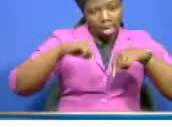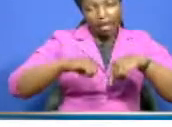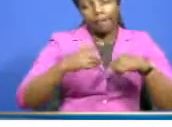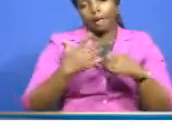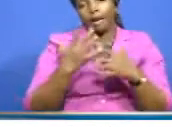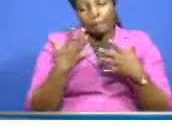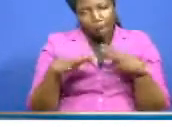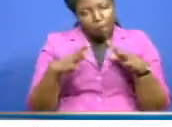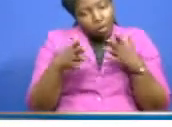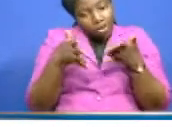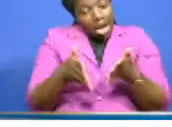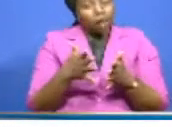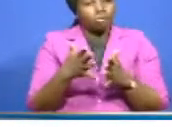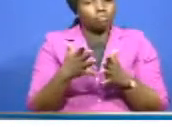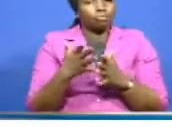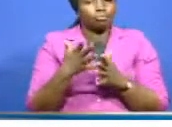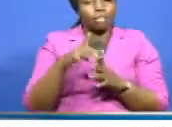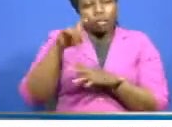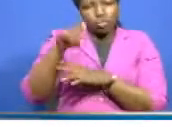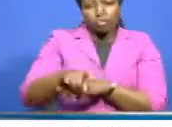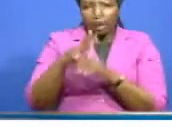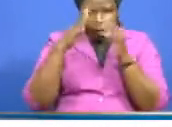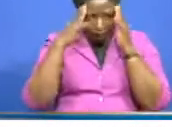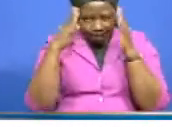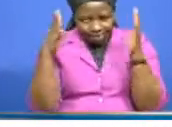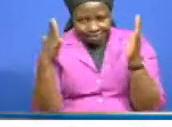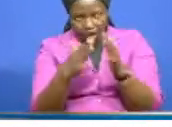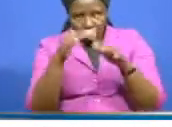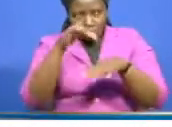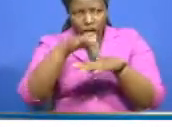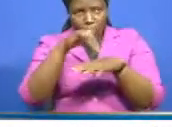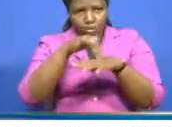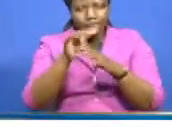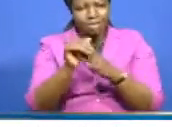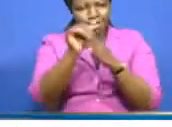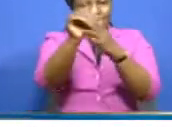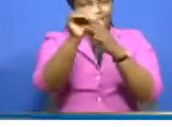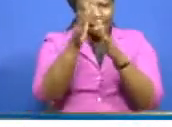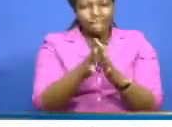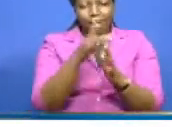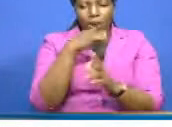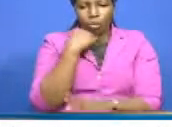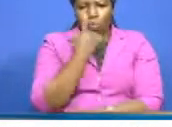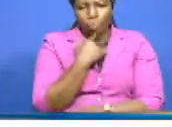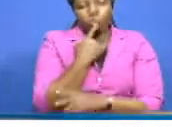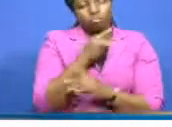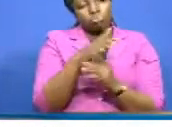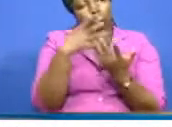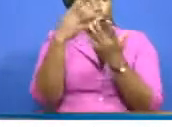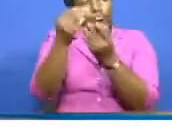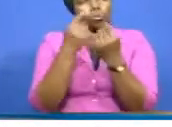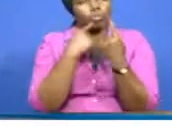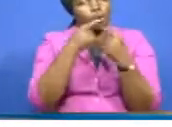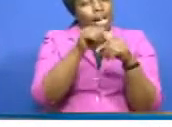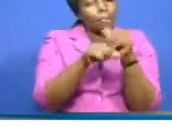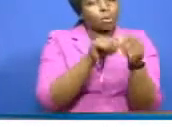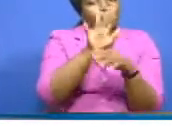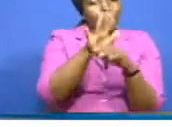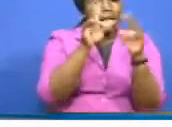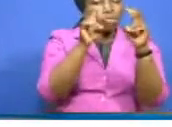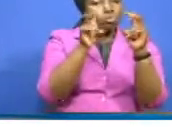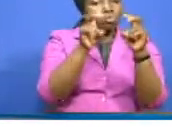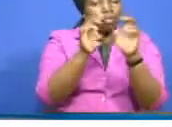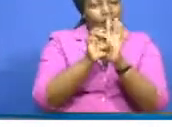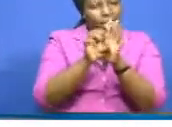wananchi sana wangefaa waangazie yule kiongozi ambaye ataenda kuzungumzia mambo yake. Kama ni mbunge